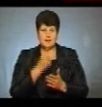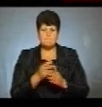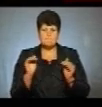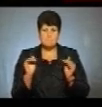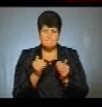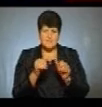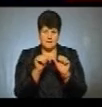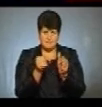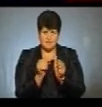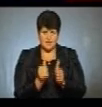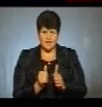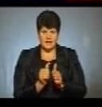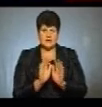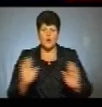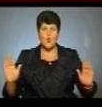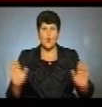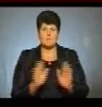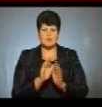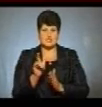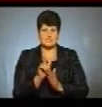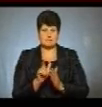міні-макет пам'ятника оперній співачці.